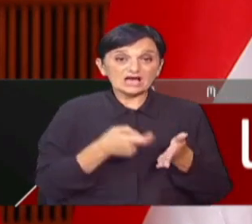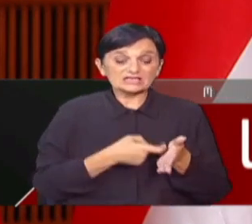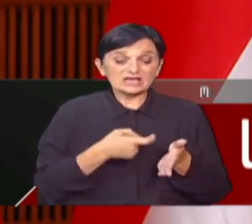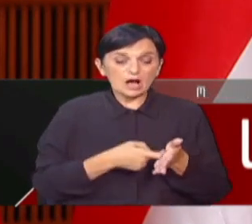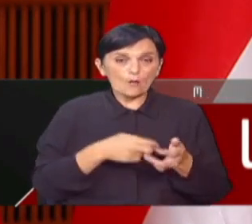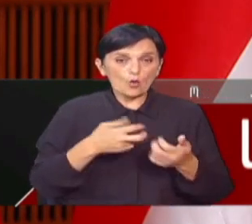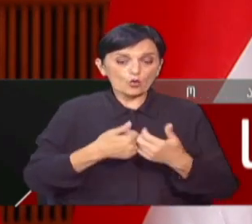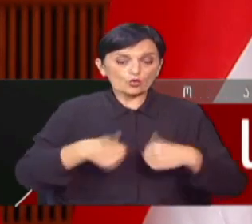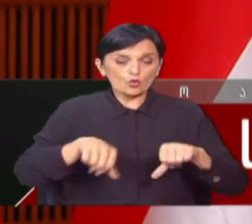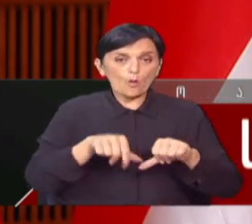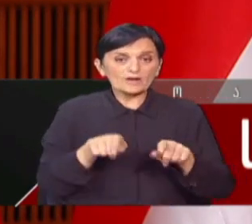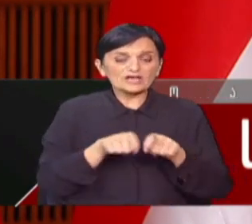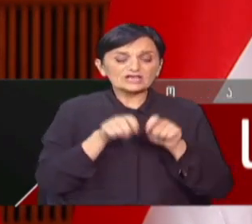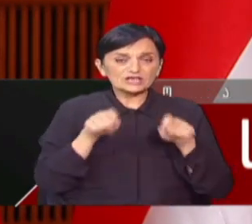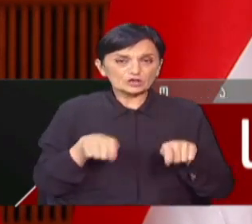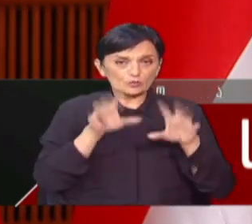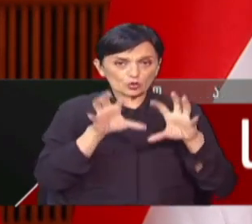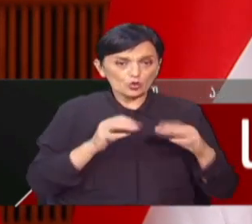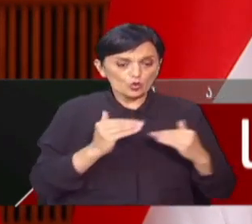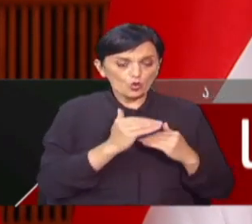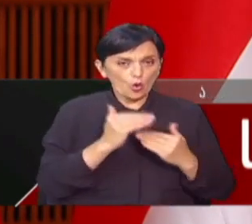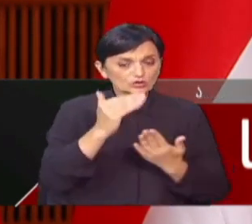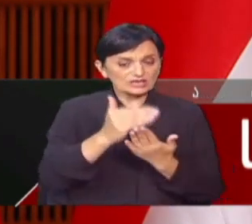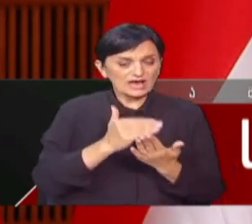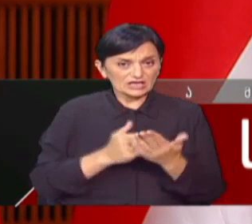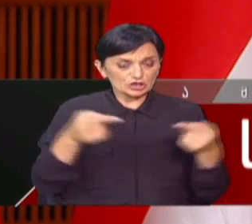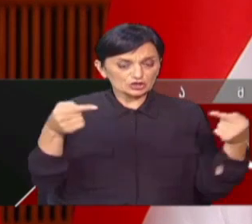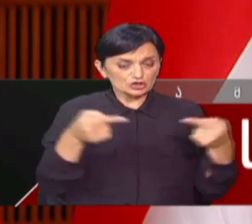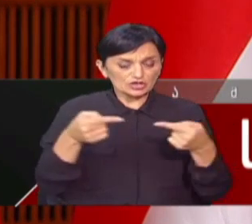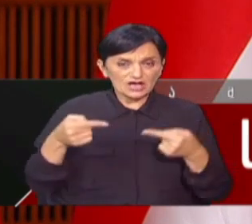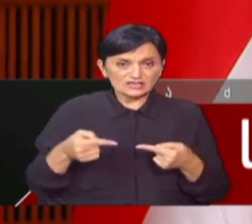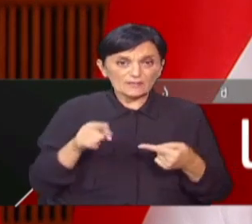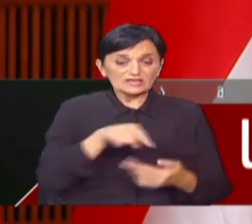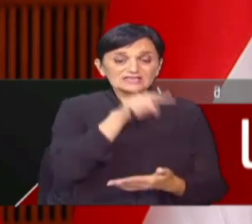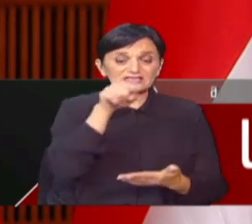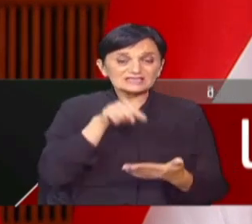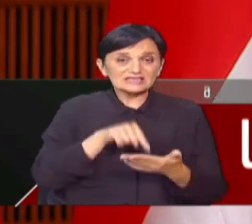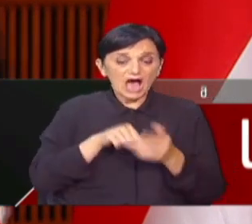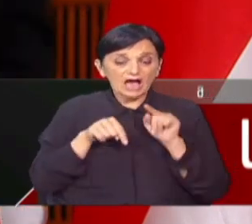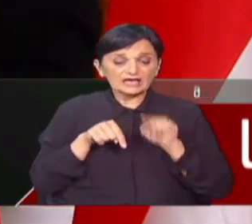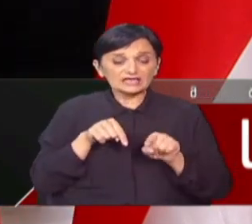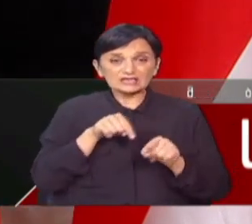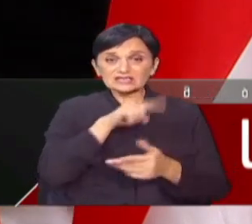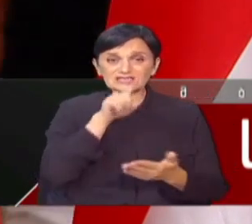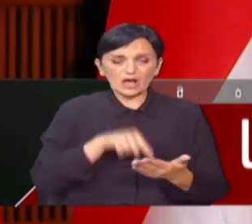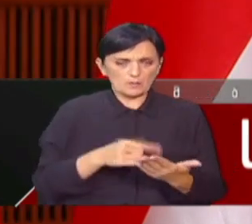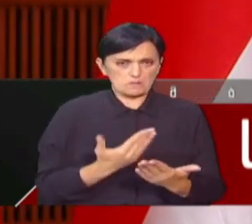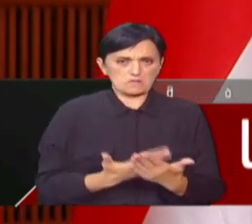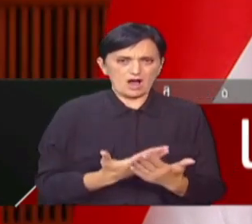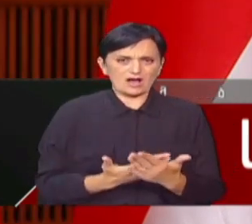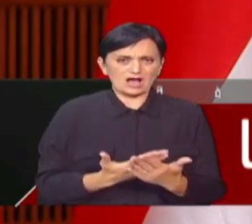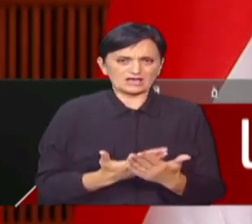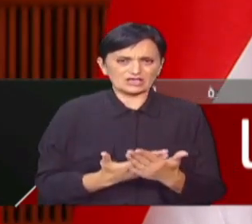комиссия икмнеба конституциис да регламентис шесабамисад им сакитхебзе, ромел сакитхебзет магалитад ам